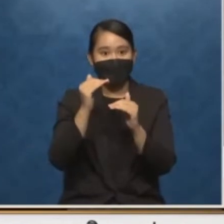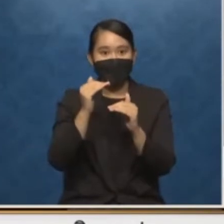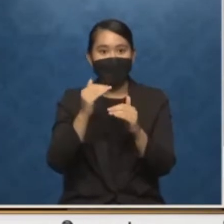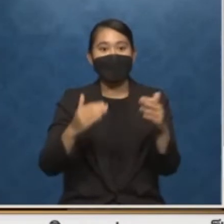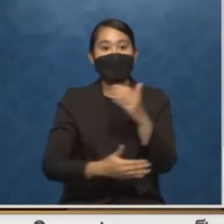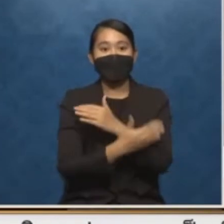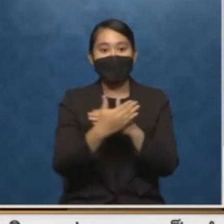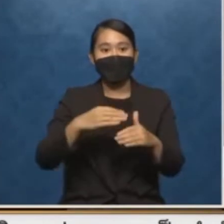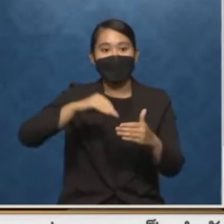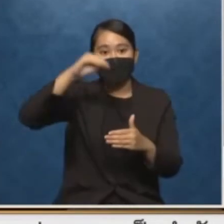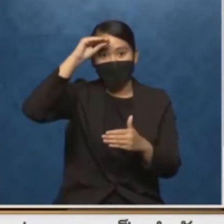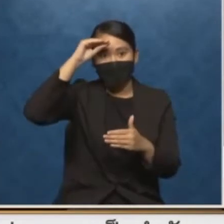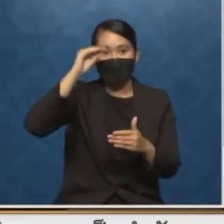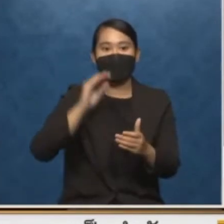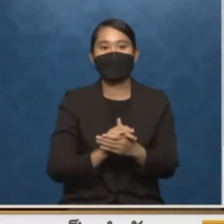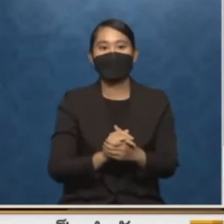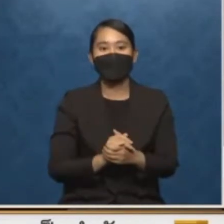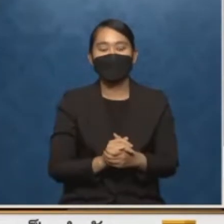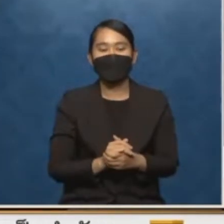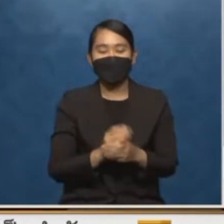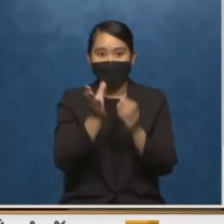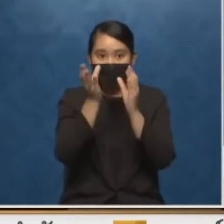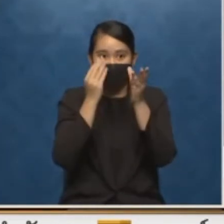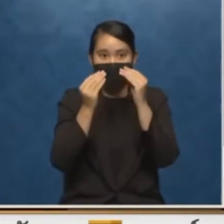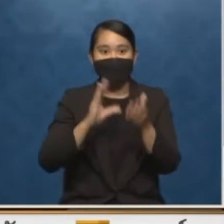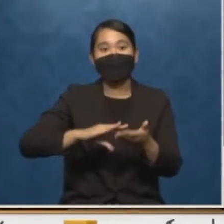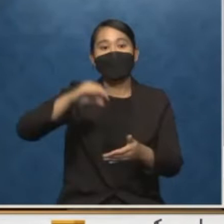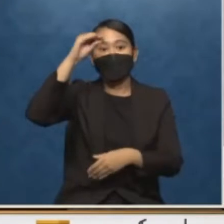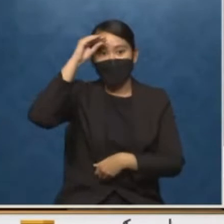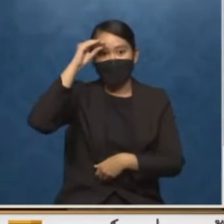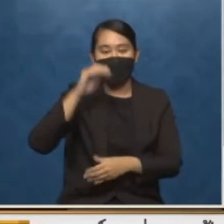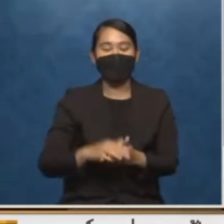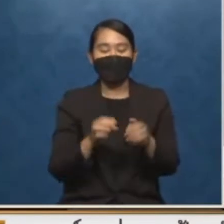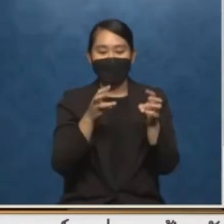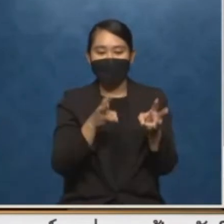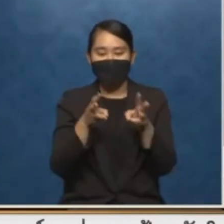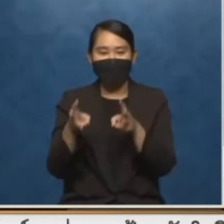าในมิติการเรียนรู้ในวิถี New Normal